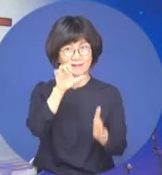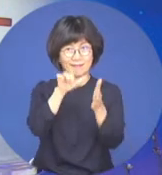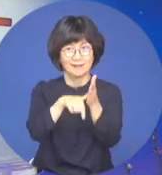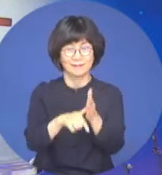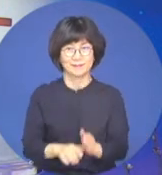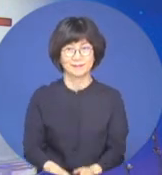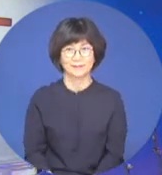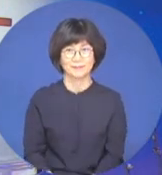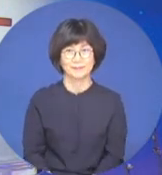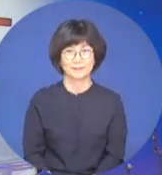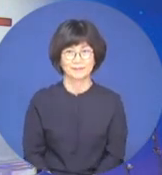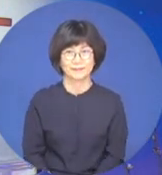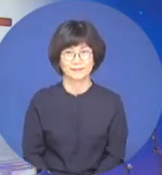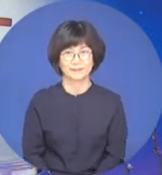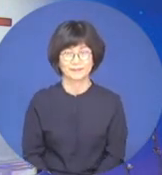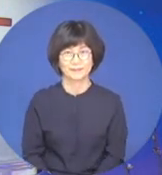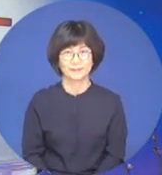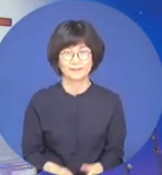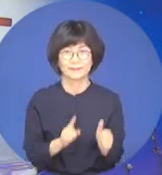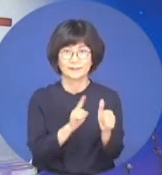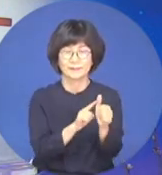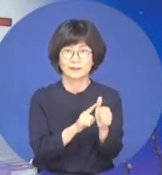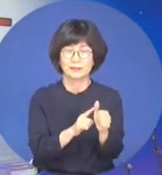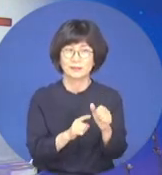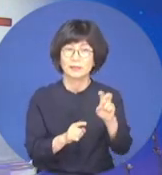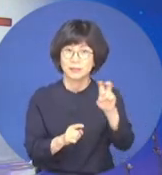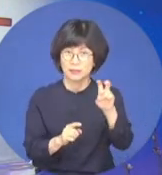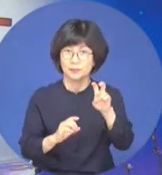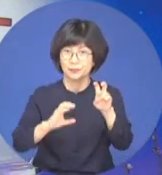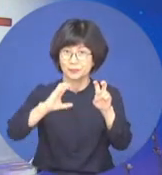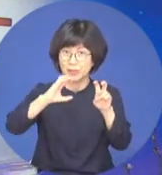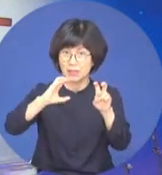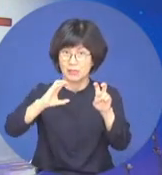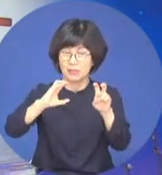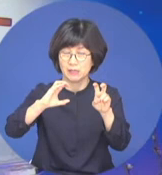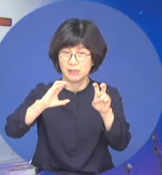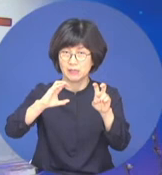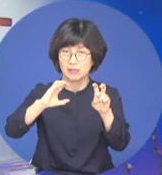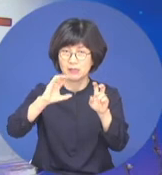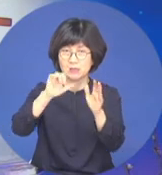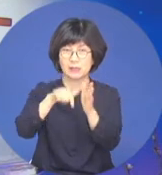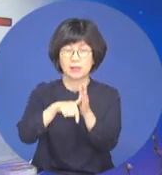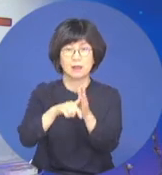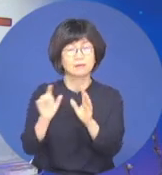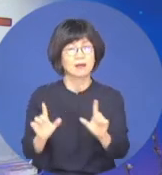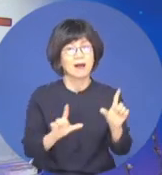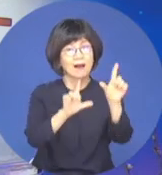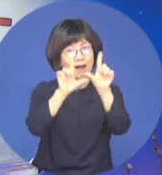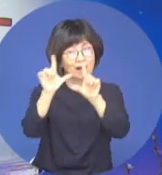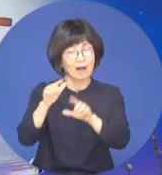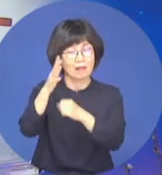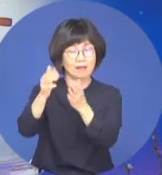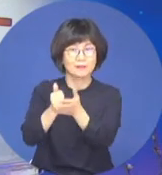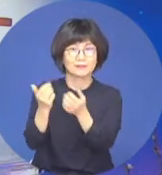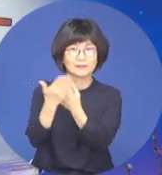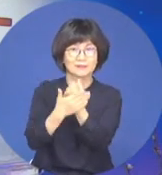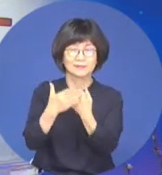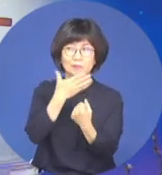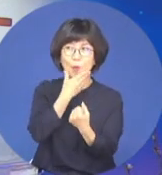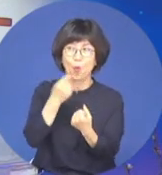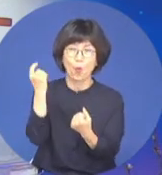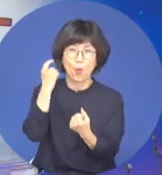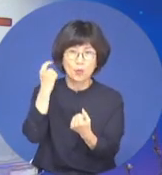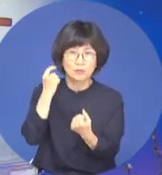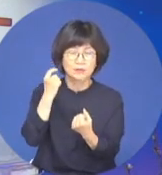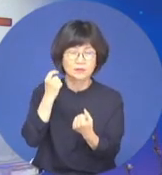그 20세기 초까지 인생을 살면서 하나님의 은혜의 복음을 미국 전 지역에